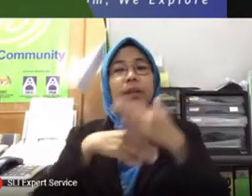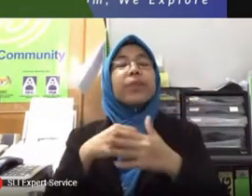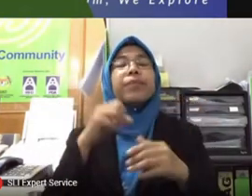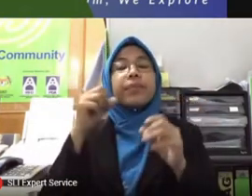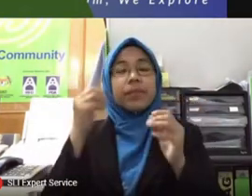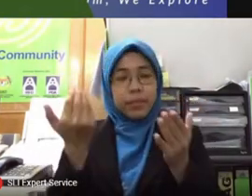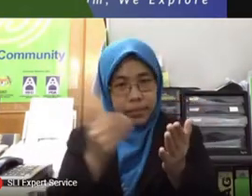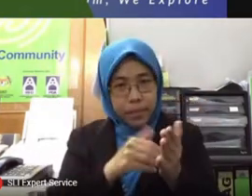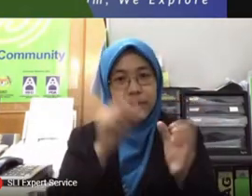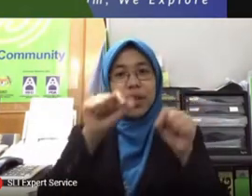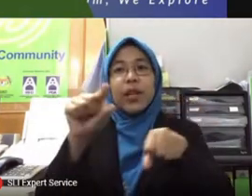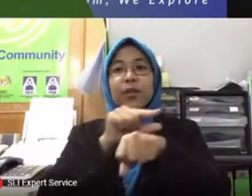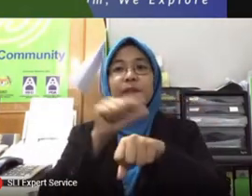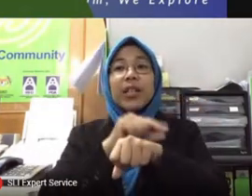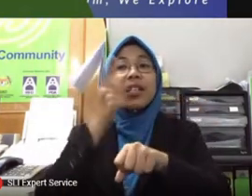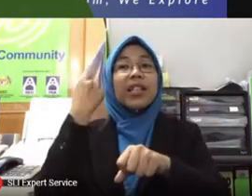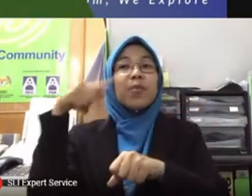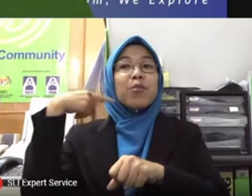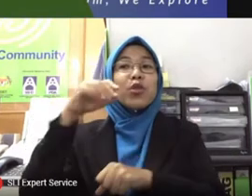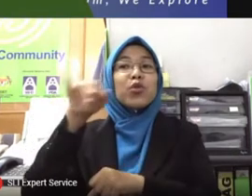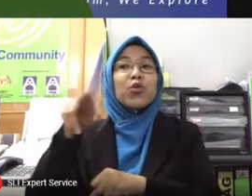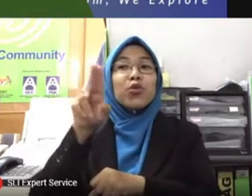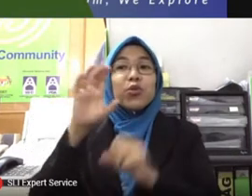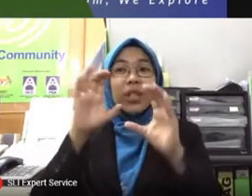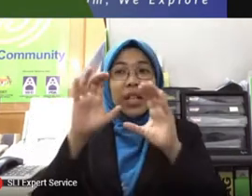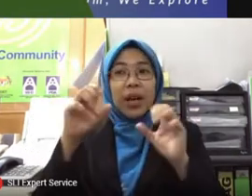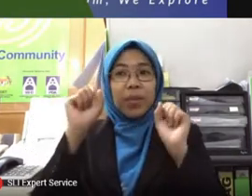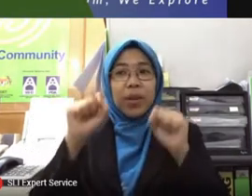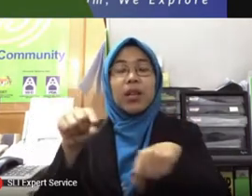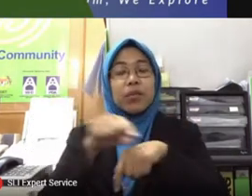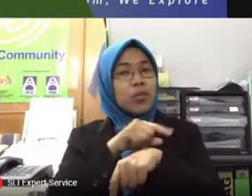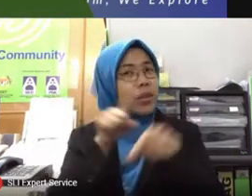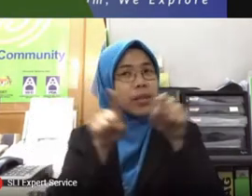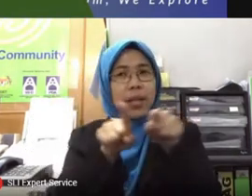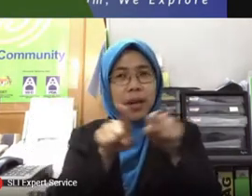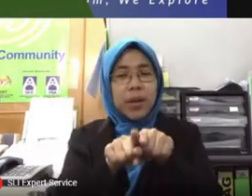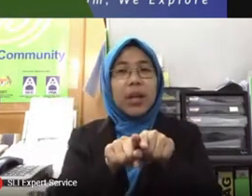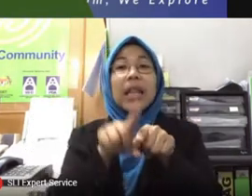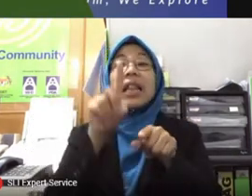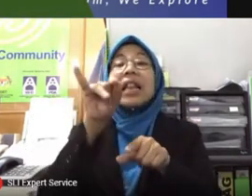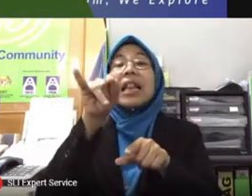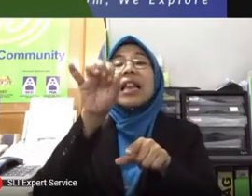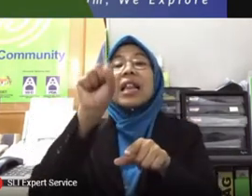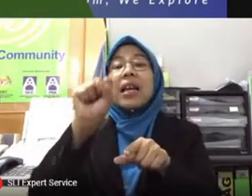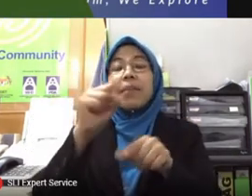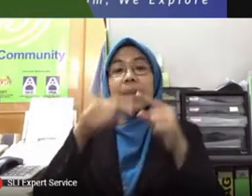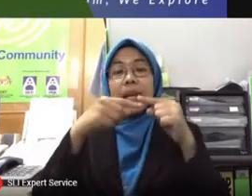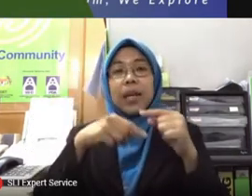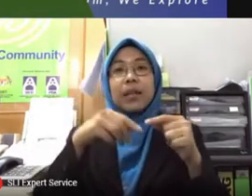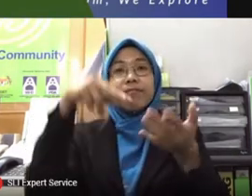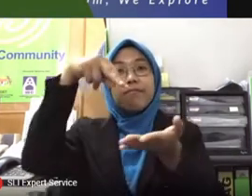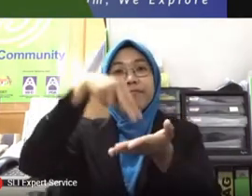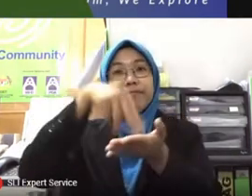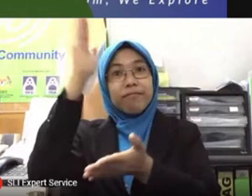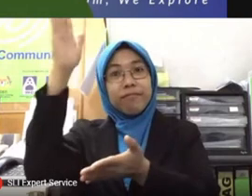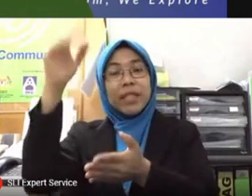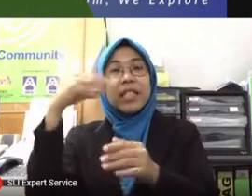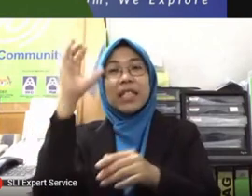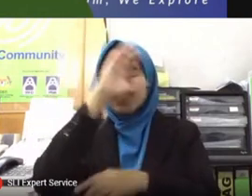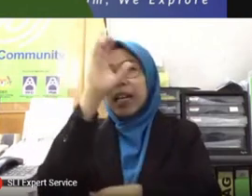gunakan tips yang Puan Ju bagi tadi tu, dan juga saya pun gunakan tips yang sama, iaitu apabila kita bercakap, kita